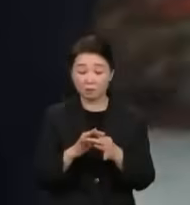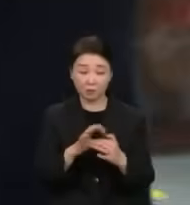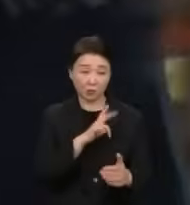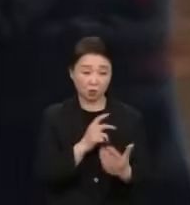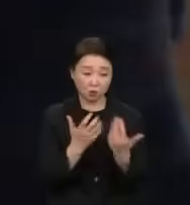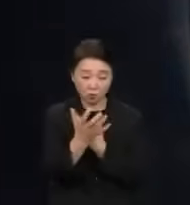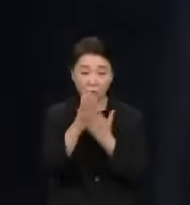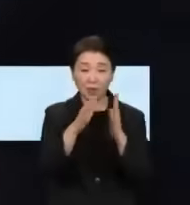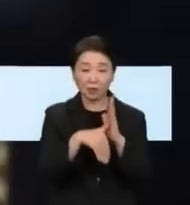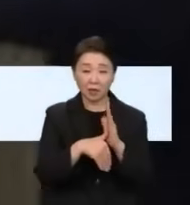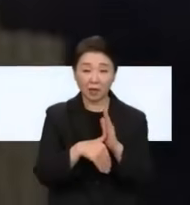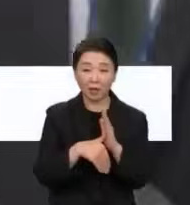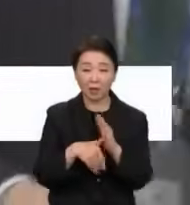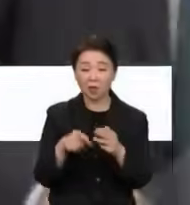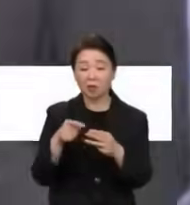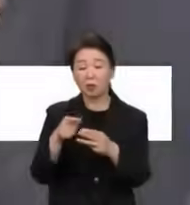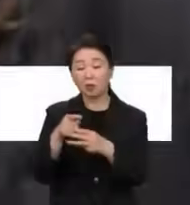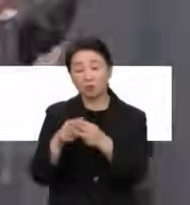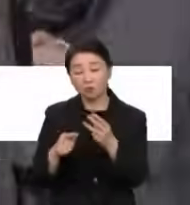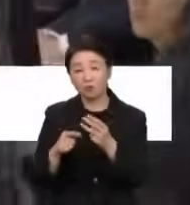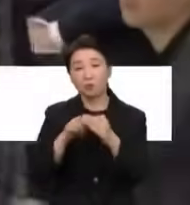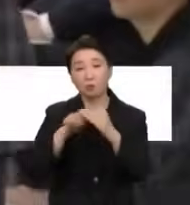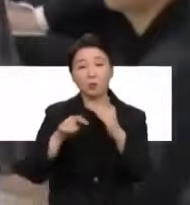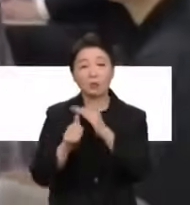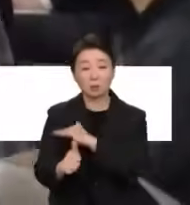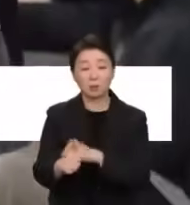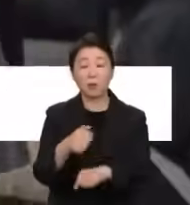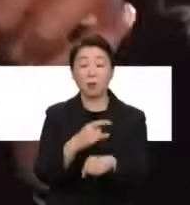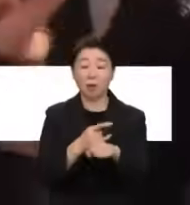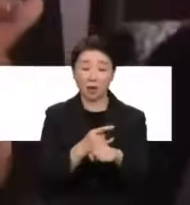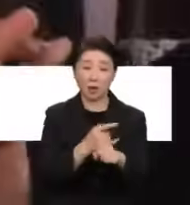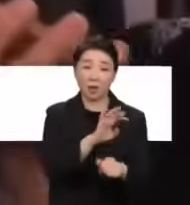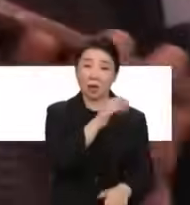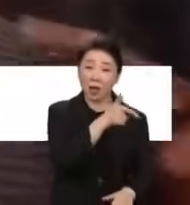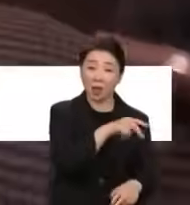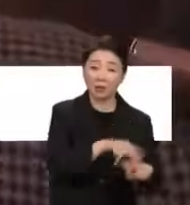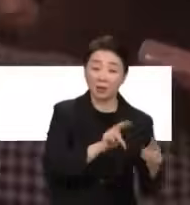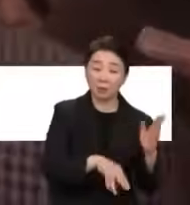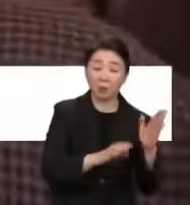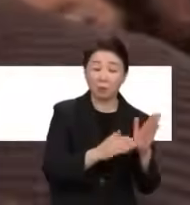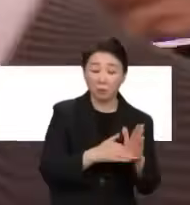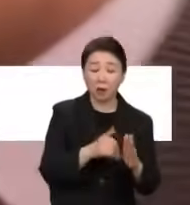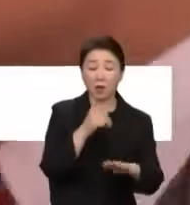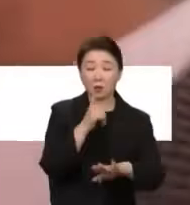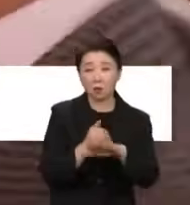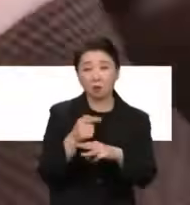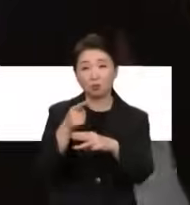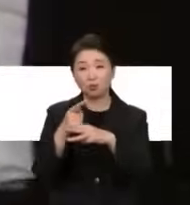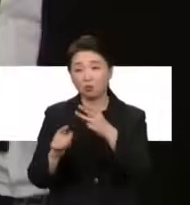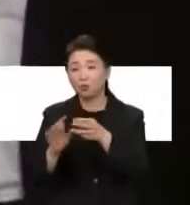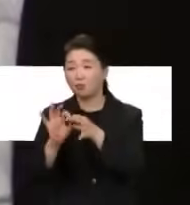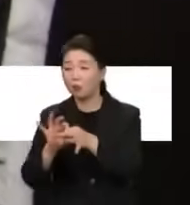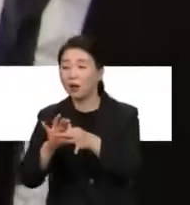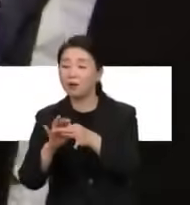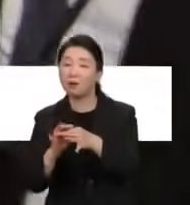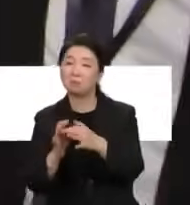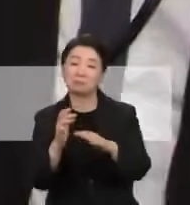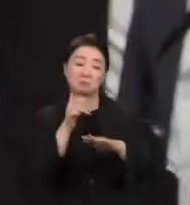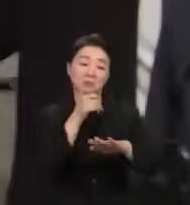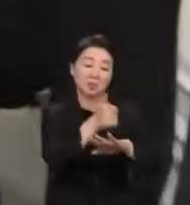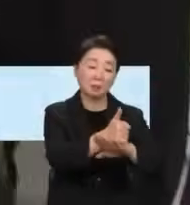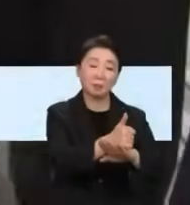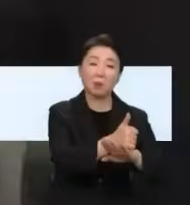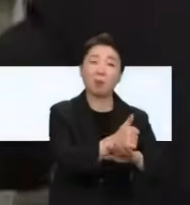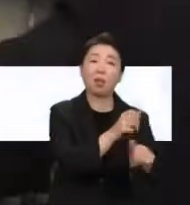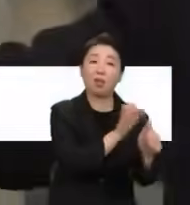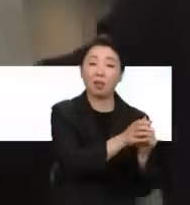친윤계 원내대표를 내세운 뒤 한 대표를 사퇴시키고 친윤 지도부를 세우려는 의도란 해석이 나옵니다. 실제 친윤계를